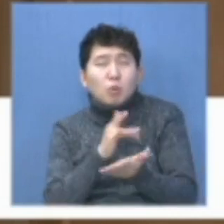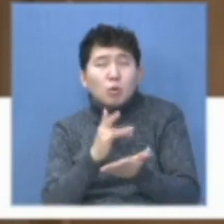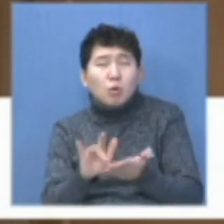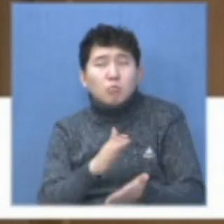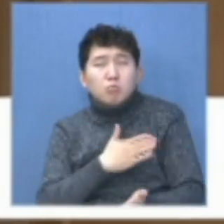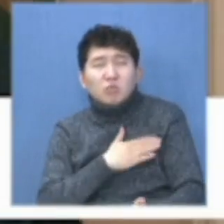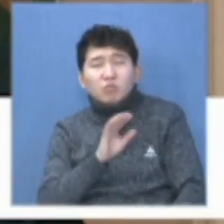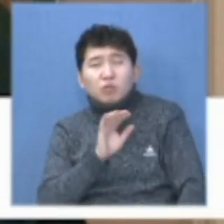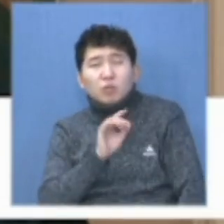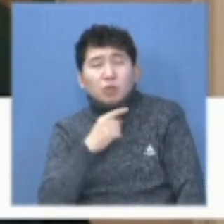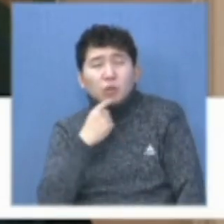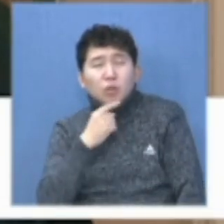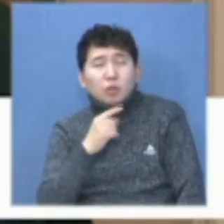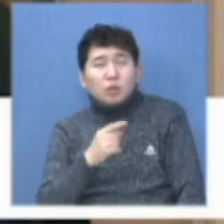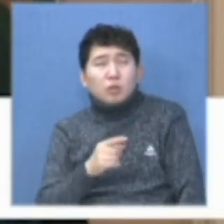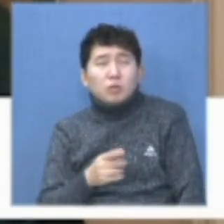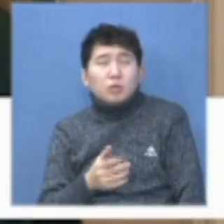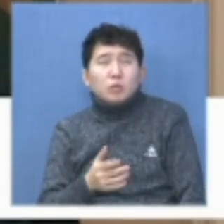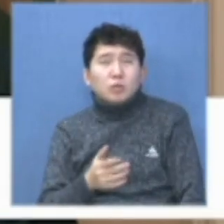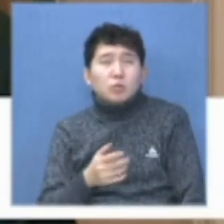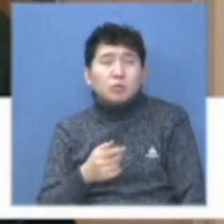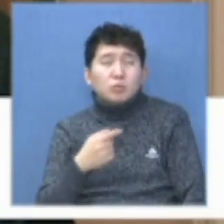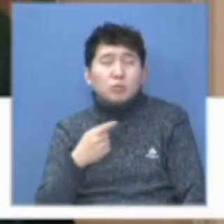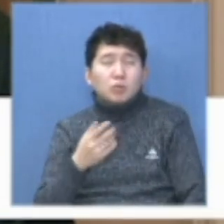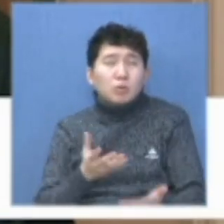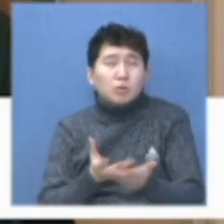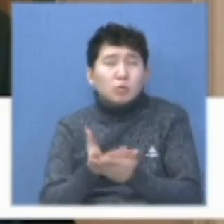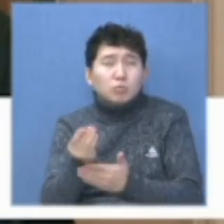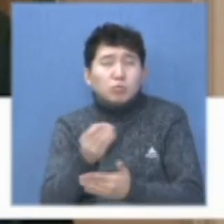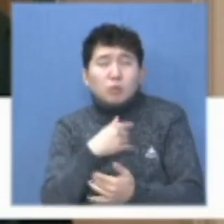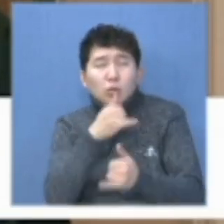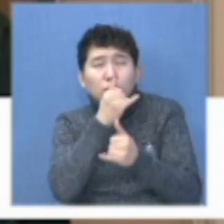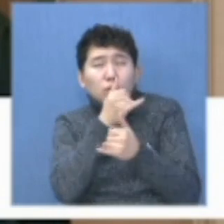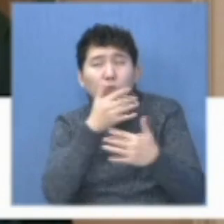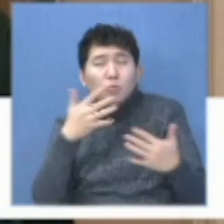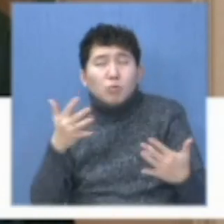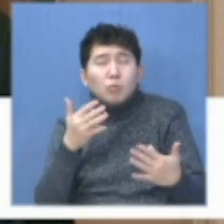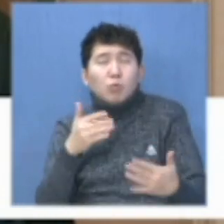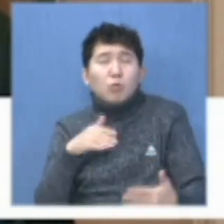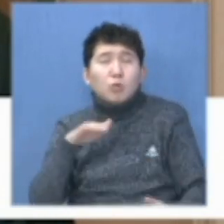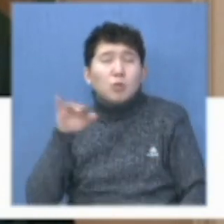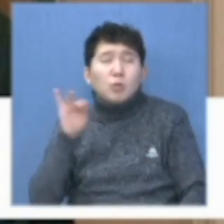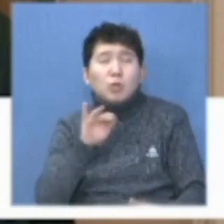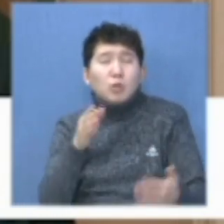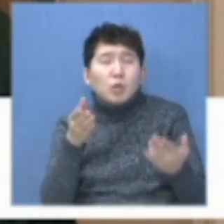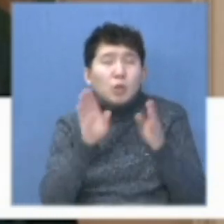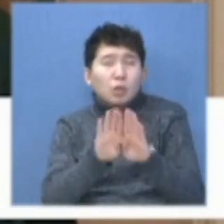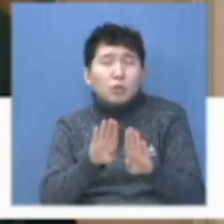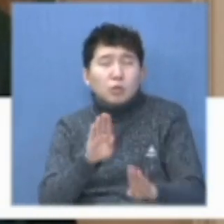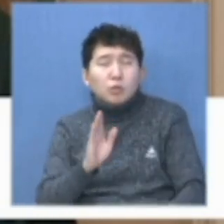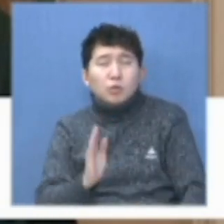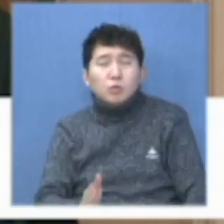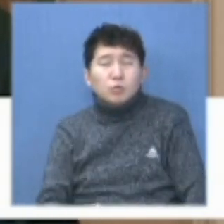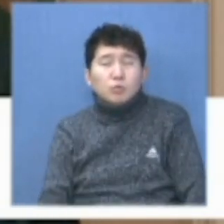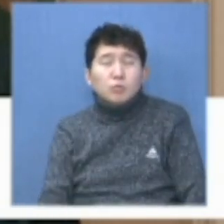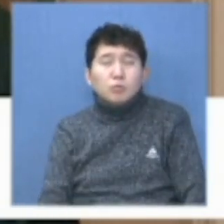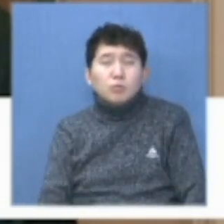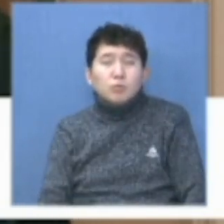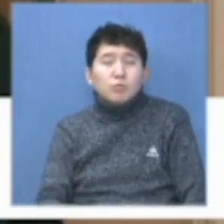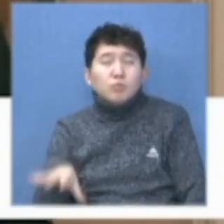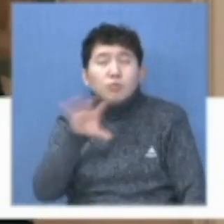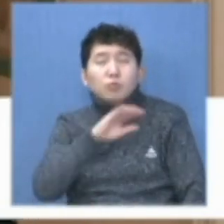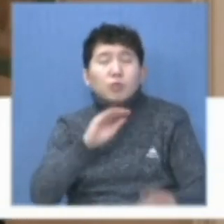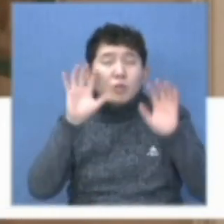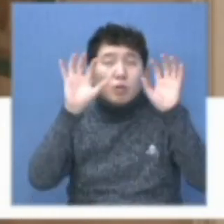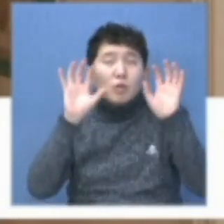свой магазин у дома. Мы хотим быть услышаны нашим слышащим государством и справедливым, потому что все законы,